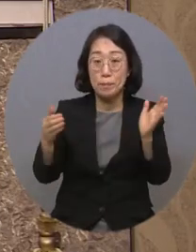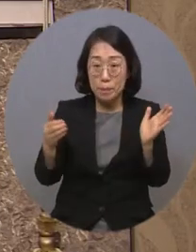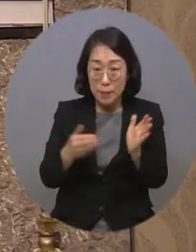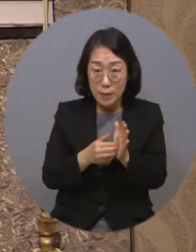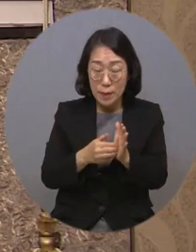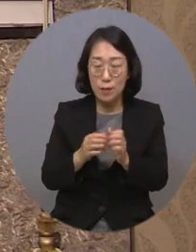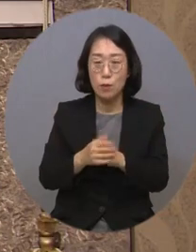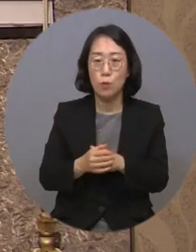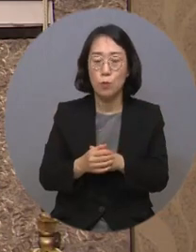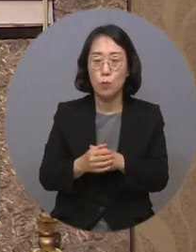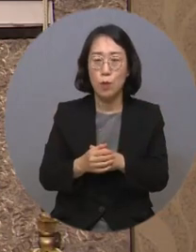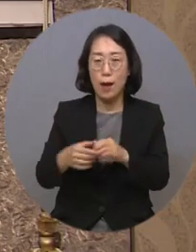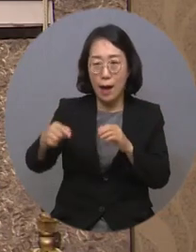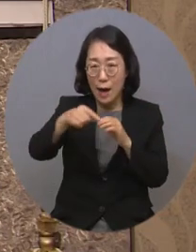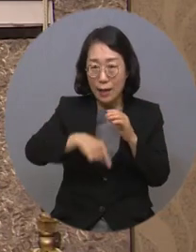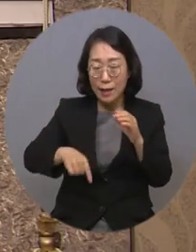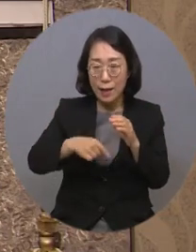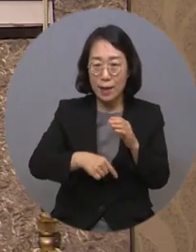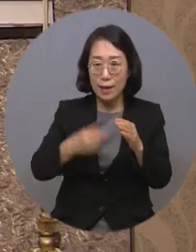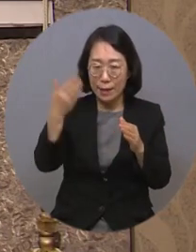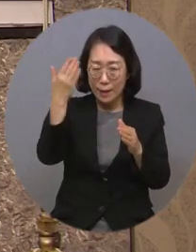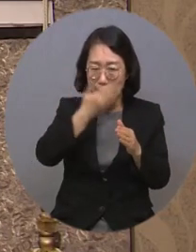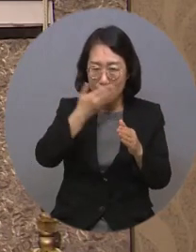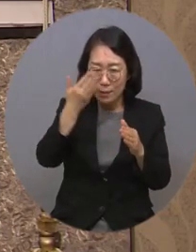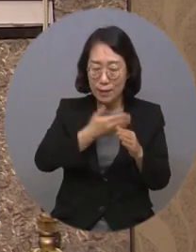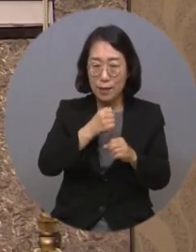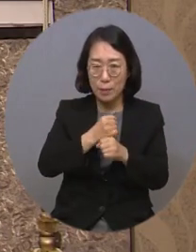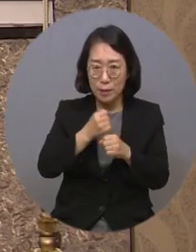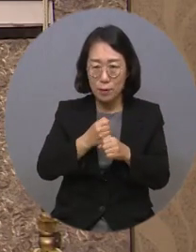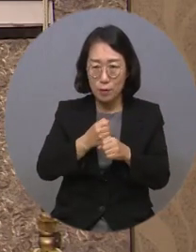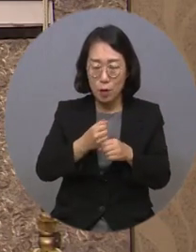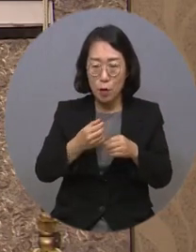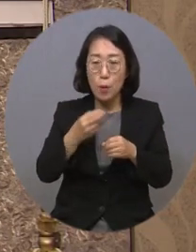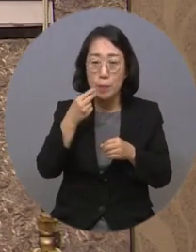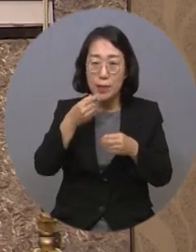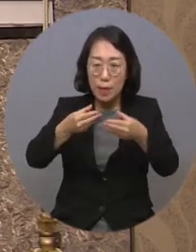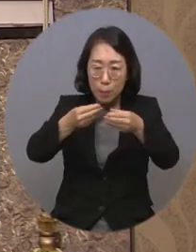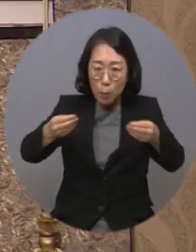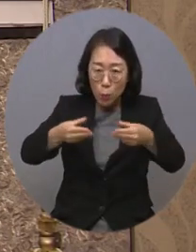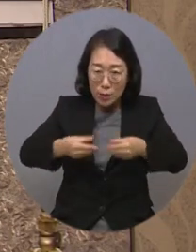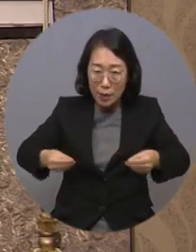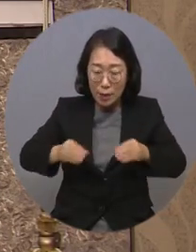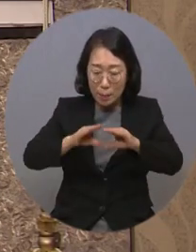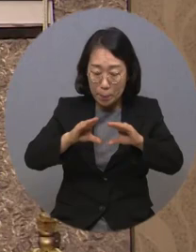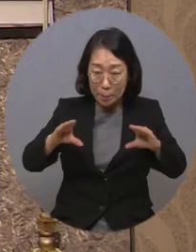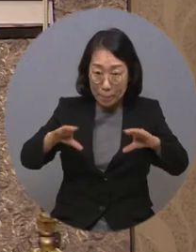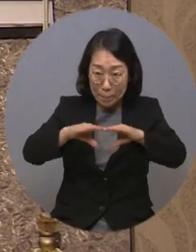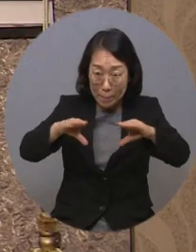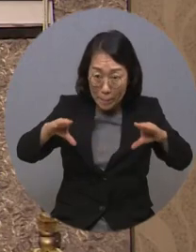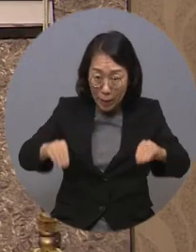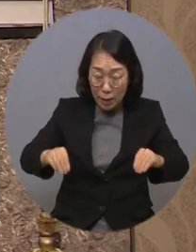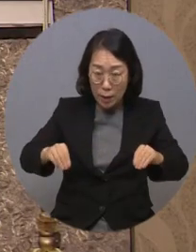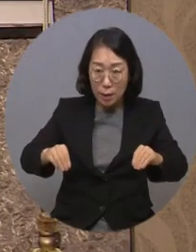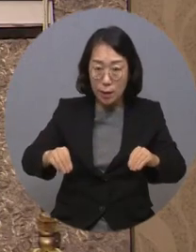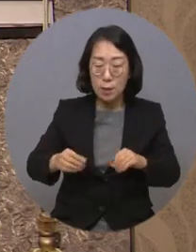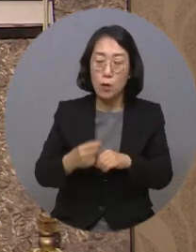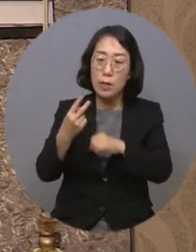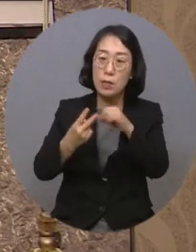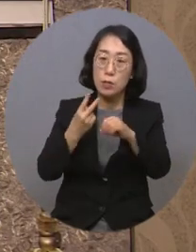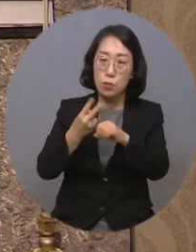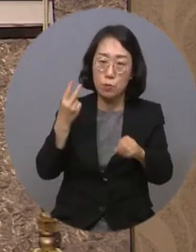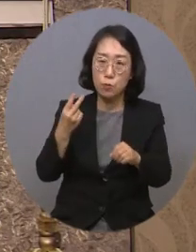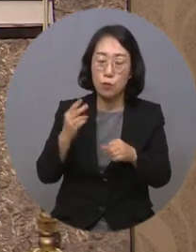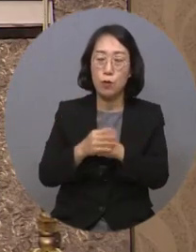그 내장이나 뼈, 큰 뼈를 다 바르고 네. 이렇게 진공 포장을 해서 이렇게 판매하는 그런 사업들을 이제 한 2년 전부터 하기 시작했어요.